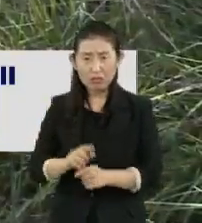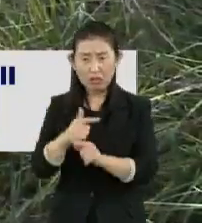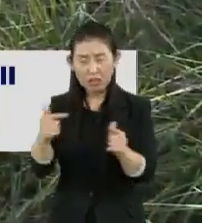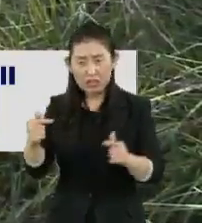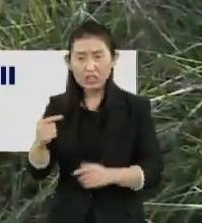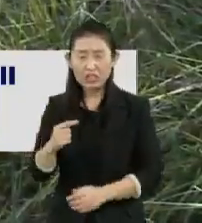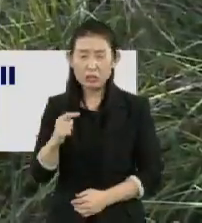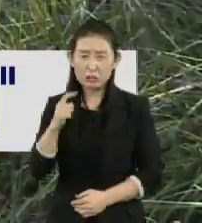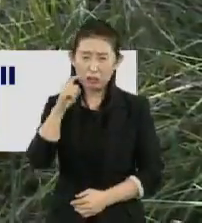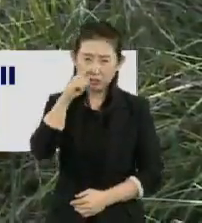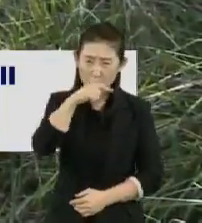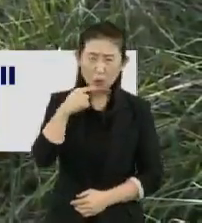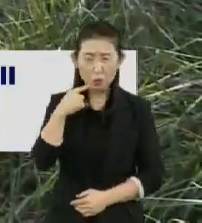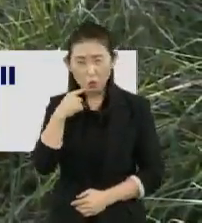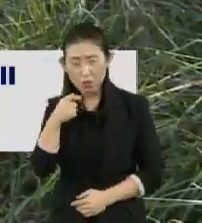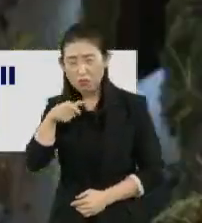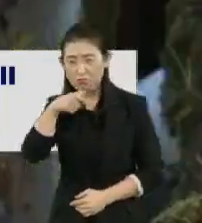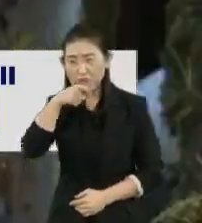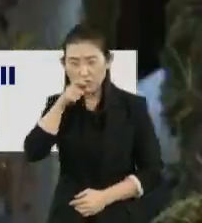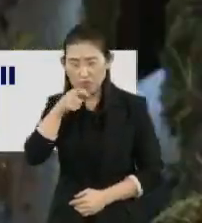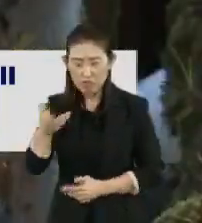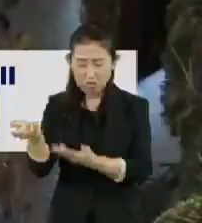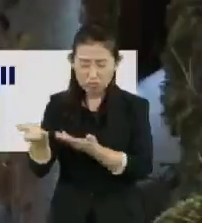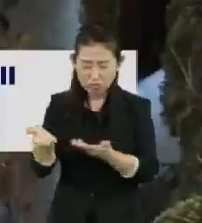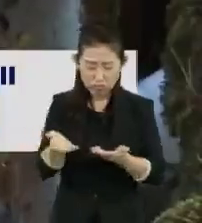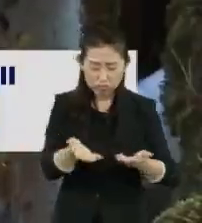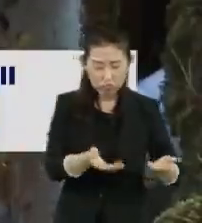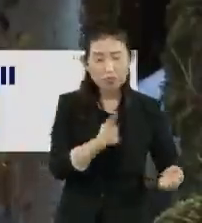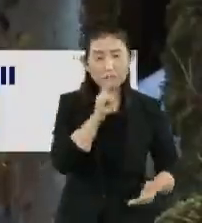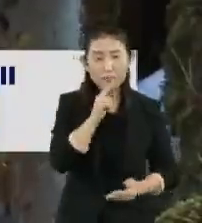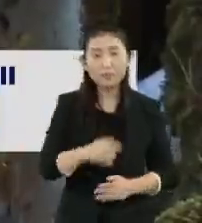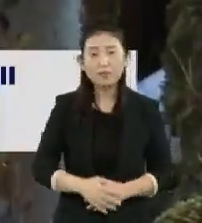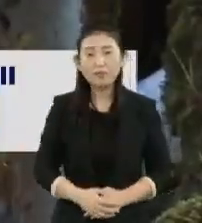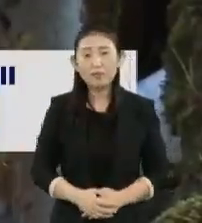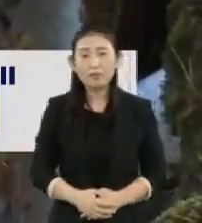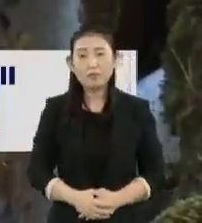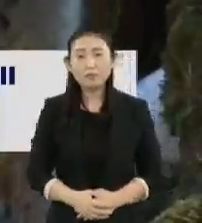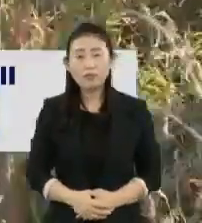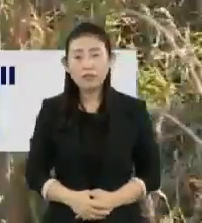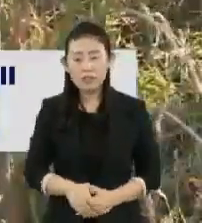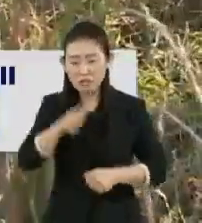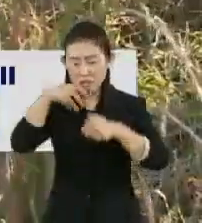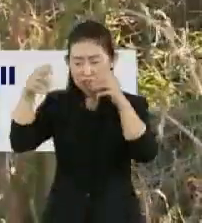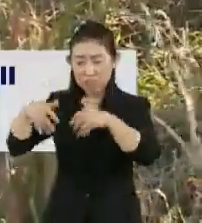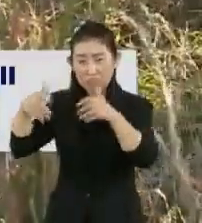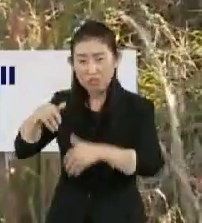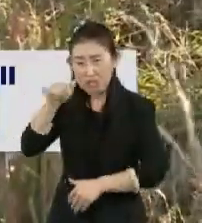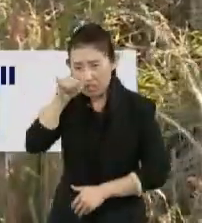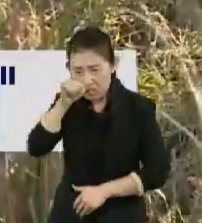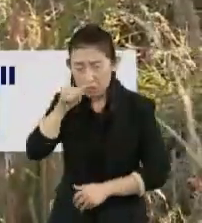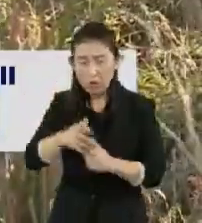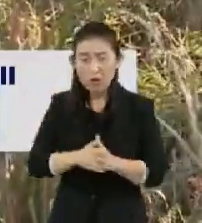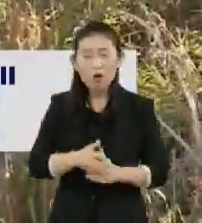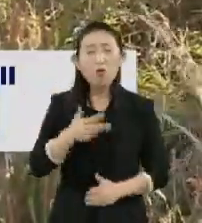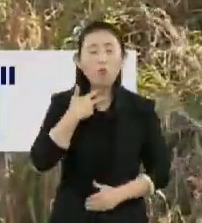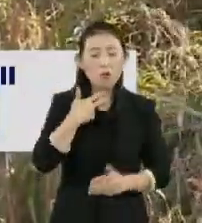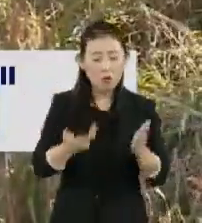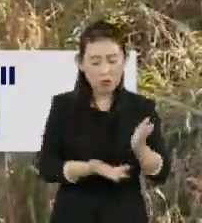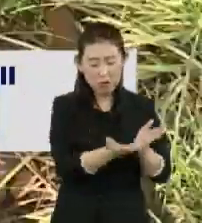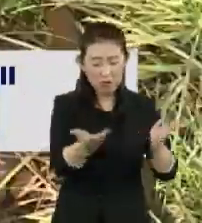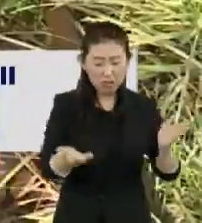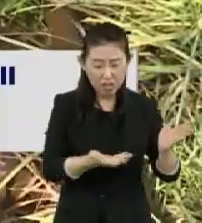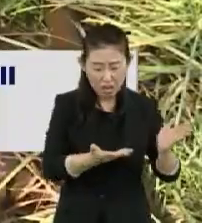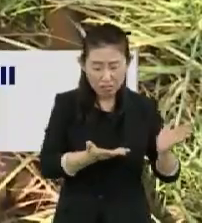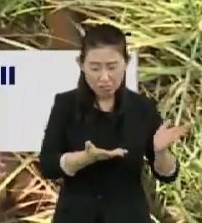속에서 철 성분이 함유된 오염수가 흐른다고 지적했습니다. 이 의원은 비가 내릴 때 오염수가 보령댐과